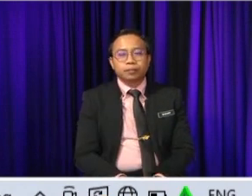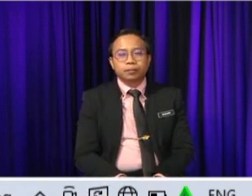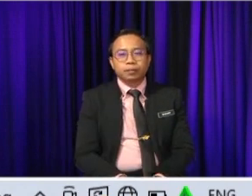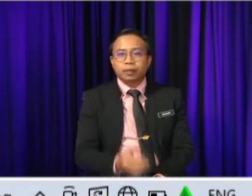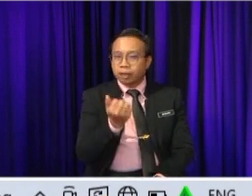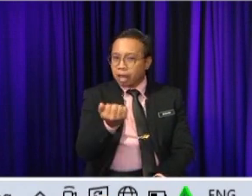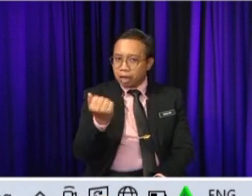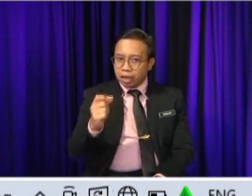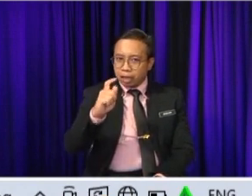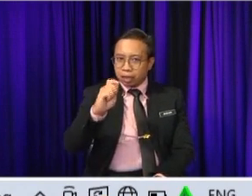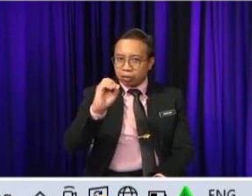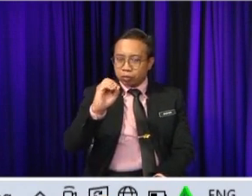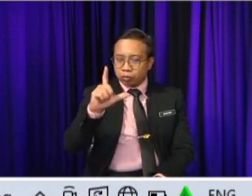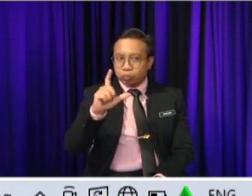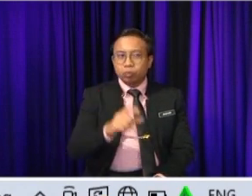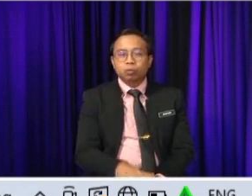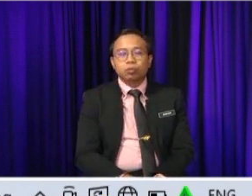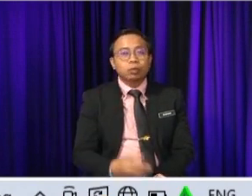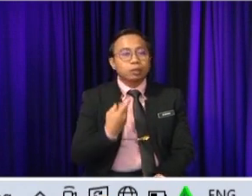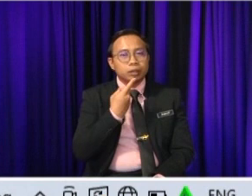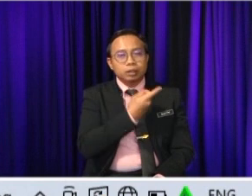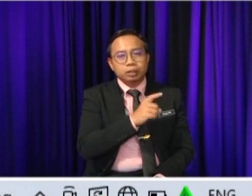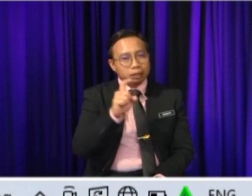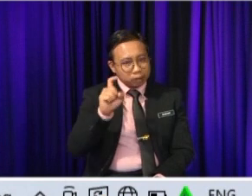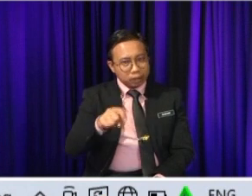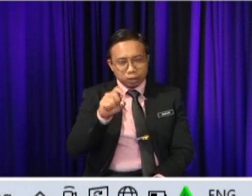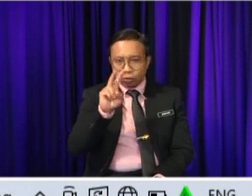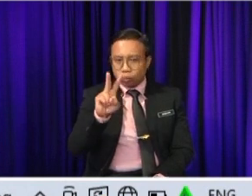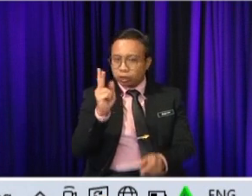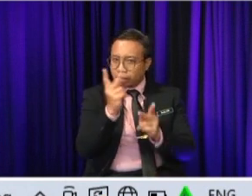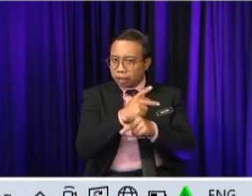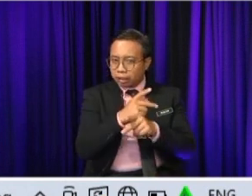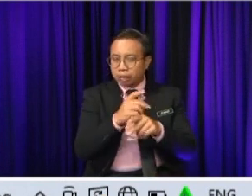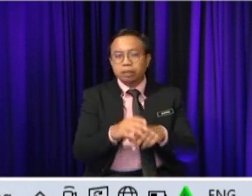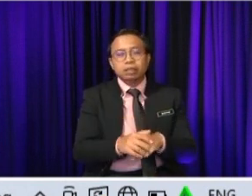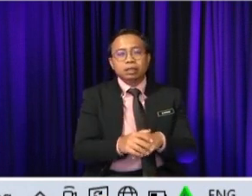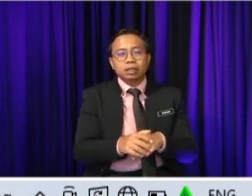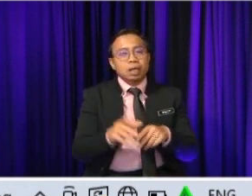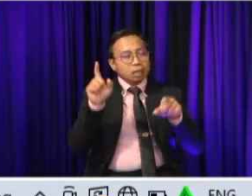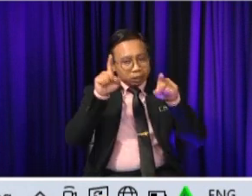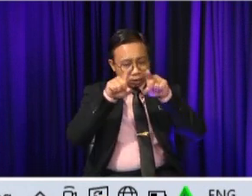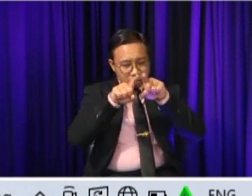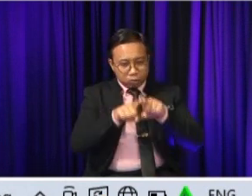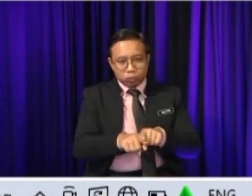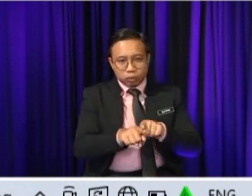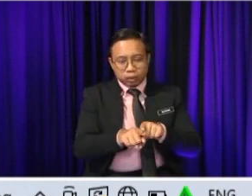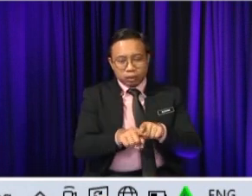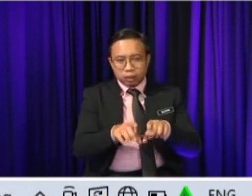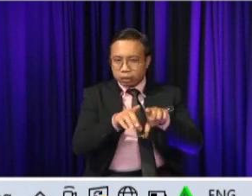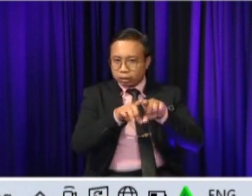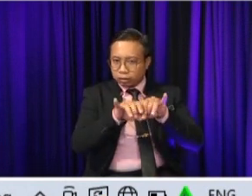yang inilah ditinggal itu nah kita Klik dua kali kita tentukan size di sini saya Tentukan size 3